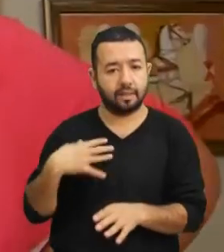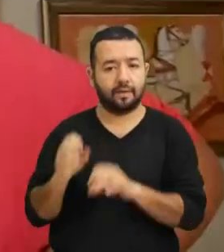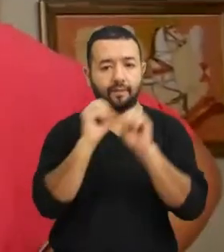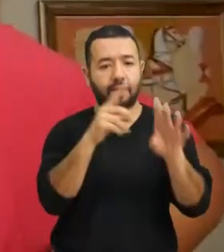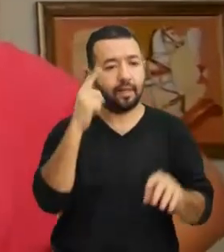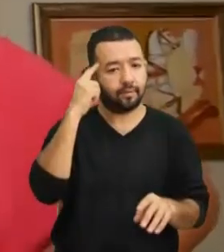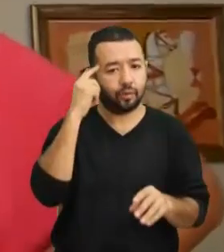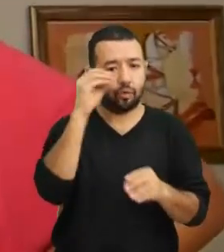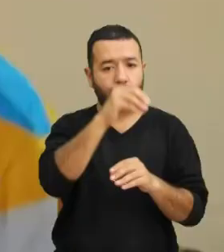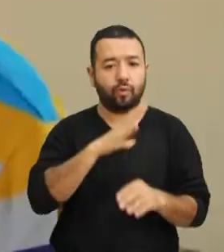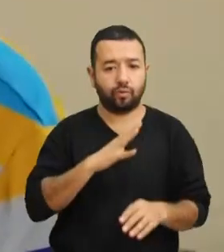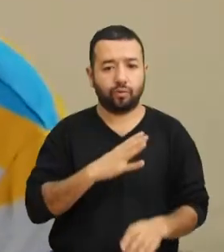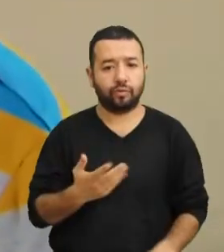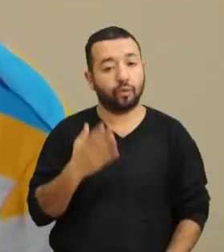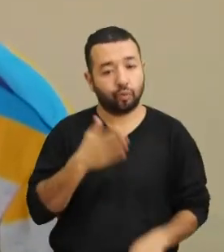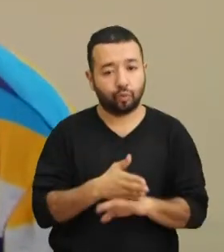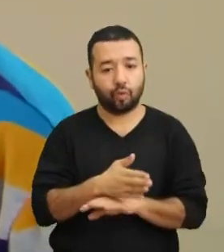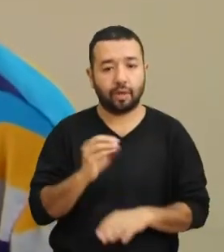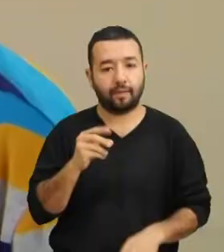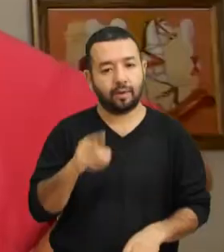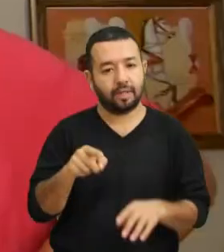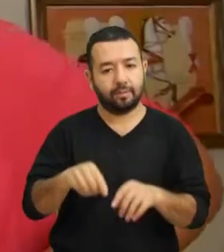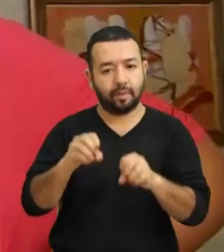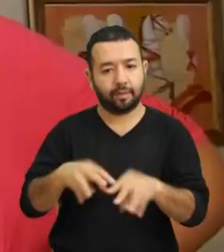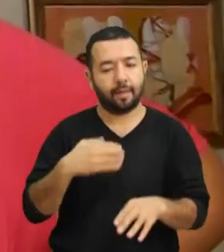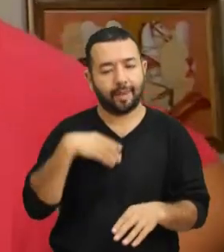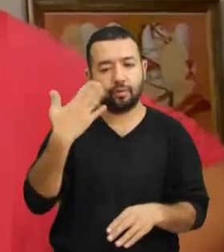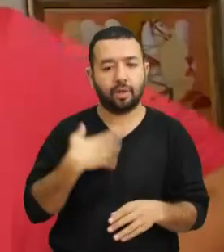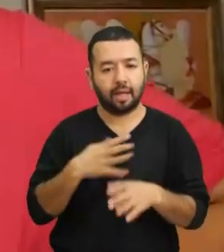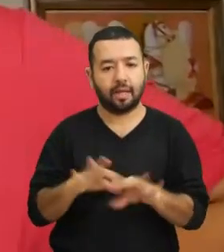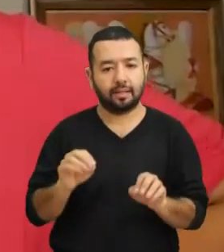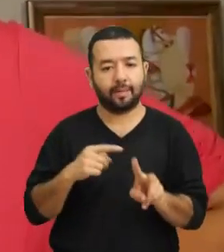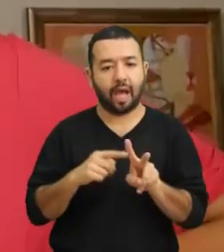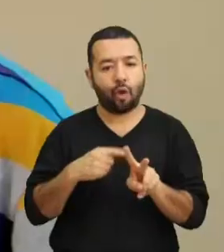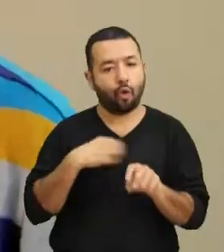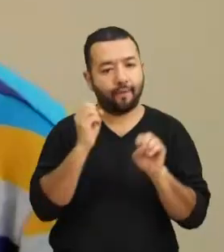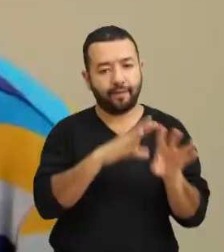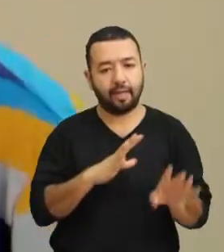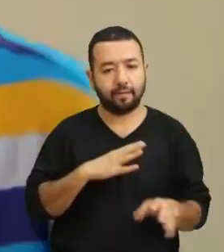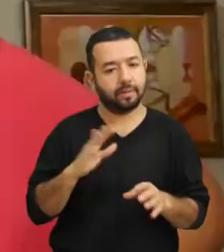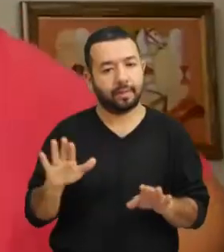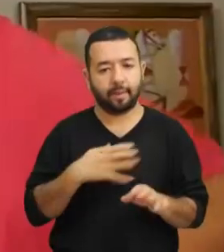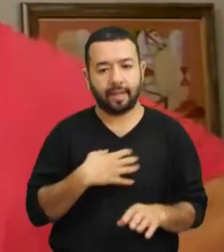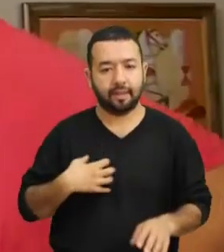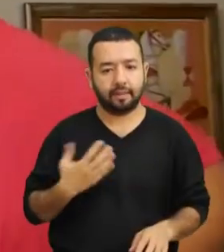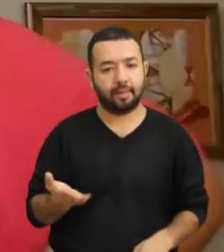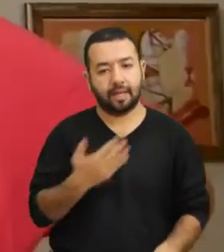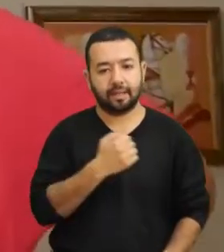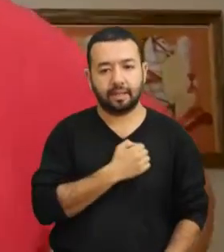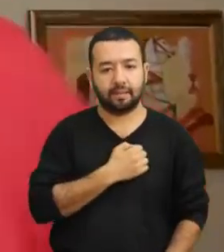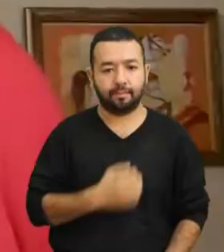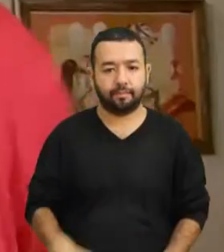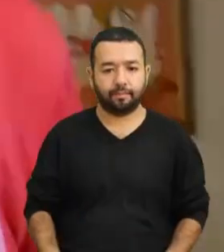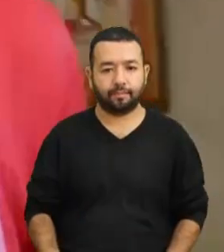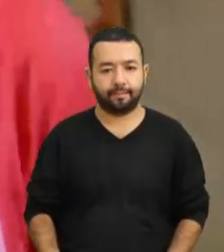Ay doğru yavrum benim. Hadi bakalım sen şimdi bunları bırak gerisini ben hallederim kargoya da teslim ederim. Tamam anneciğim. Hadi canım.